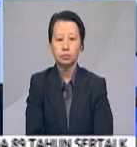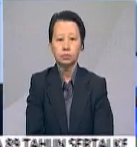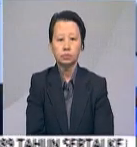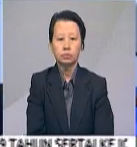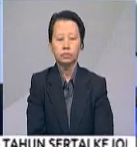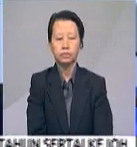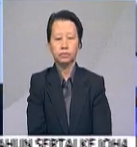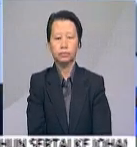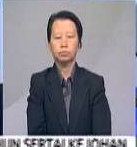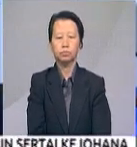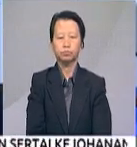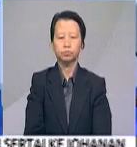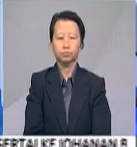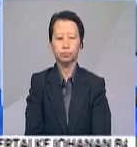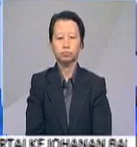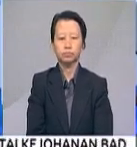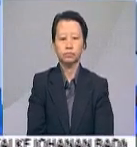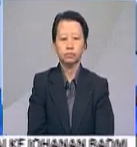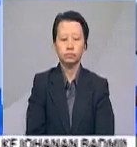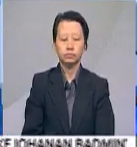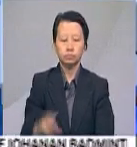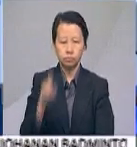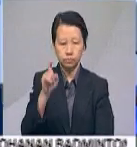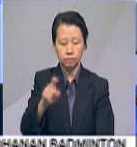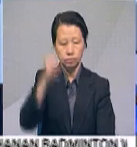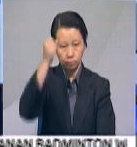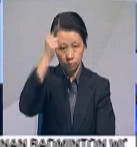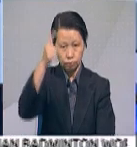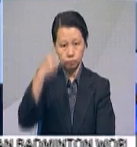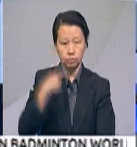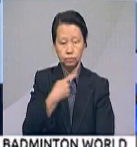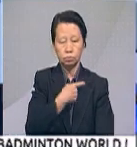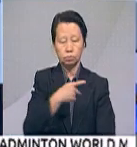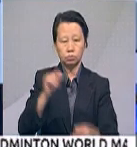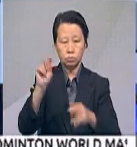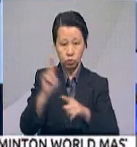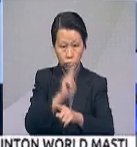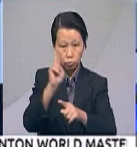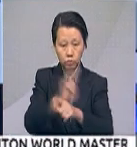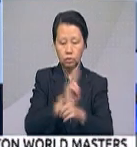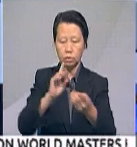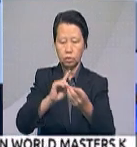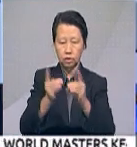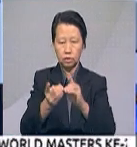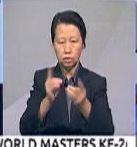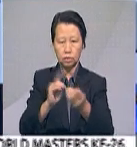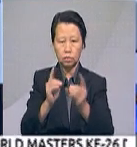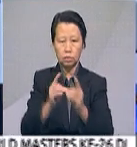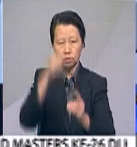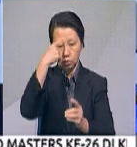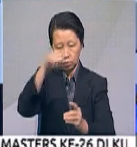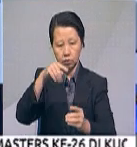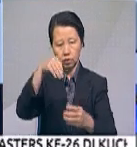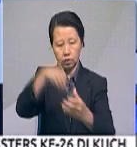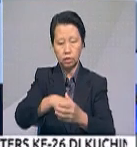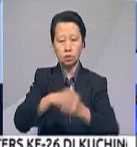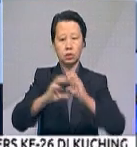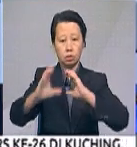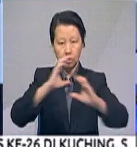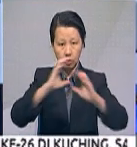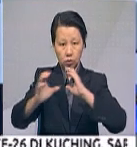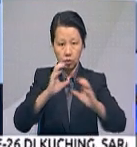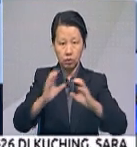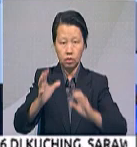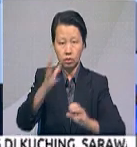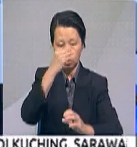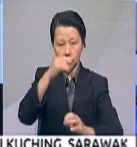We need to understand the use of this digitalization in communication and for